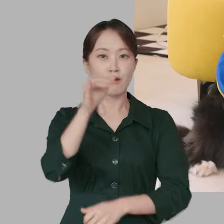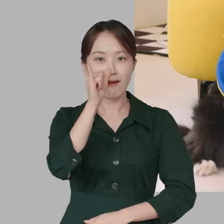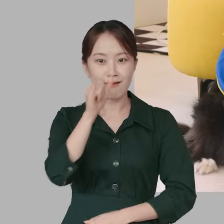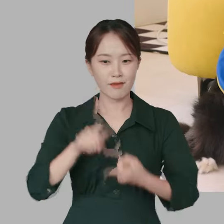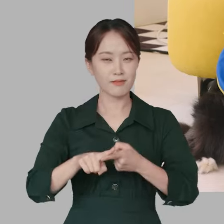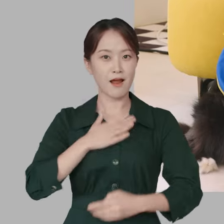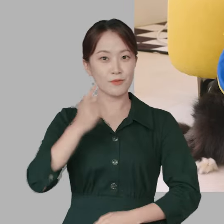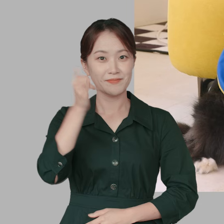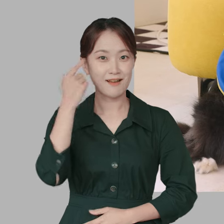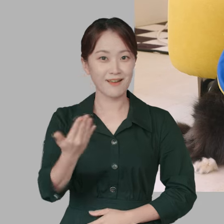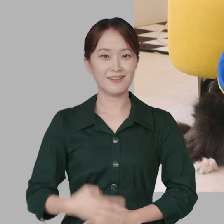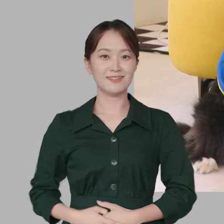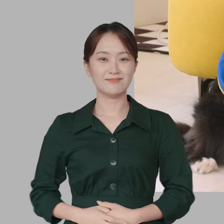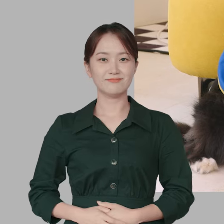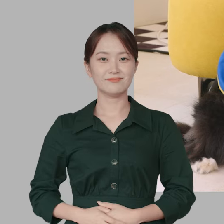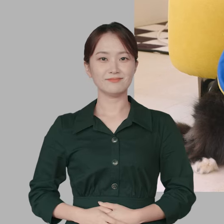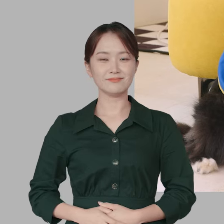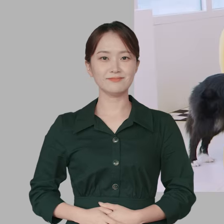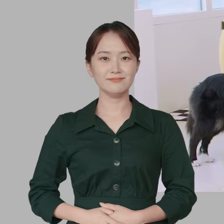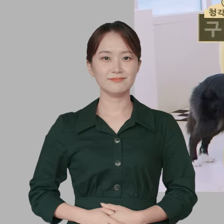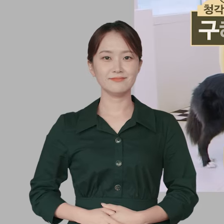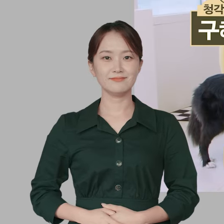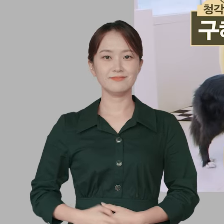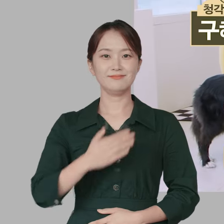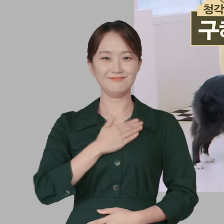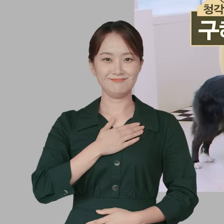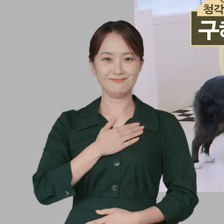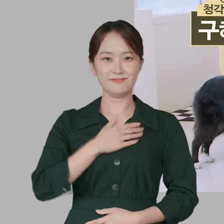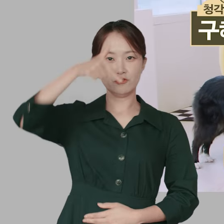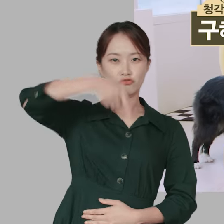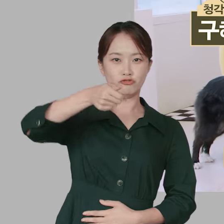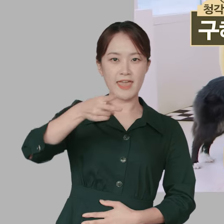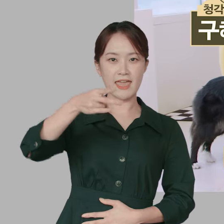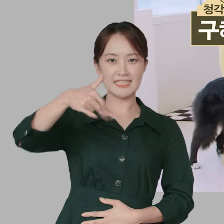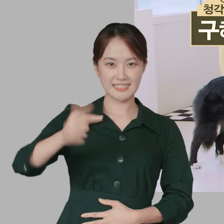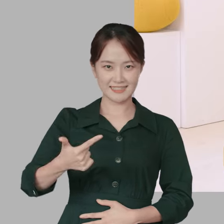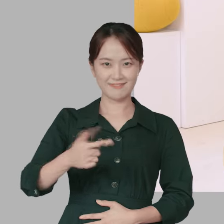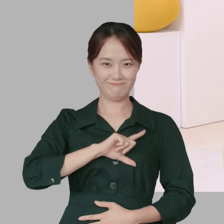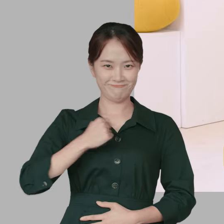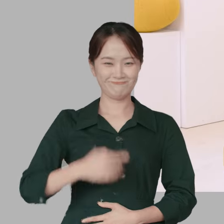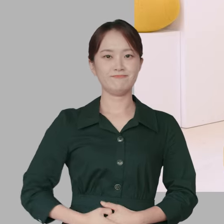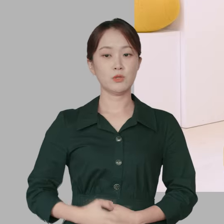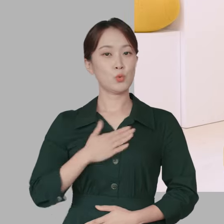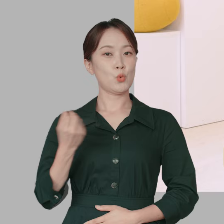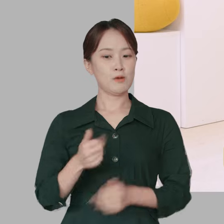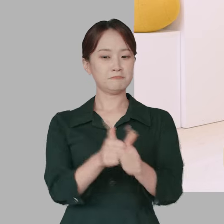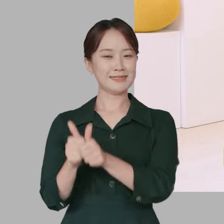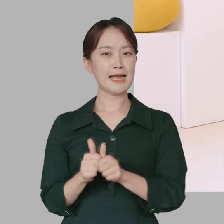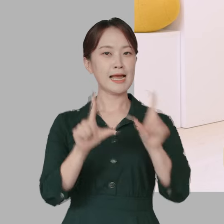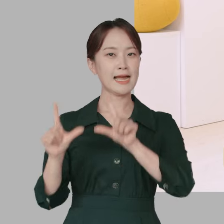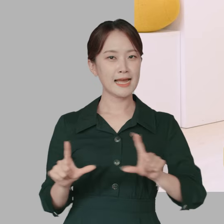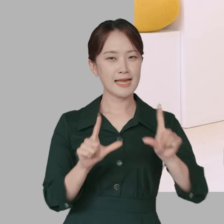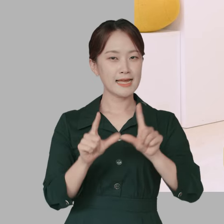알고 계셨나요? 저는 구혜진이라고 하고요 그리고 저랑 같이 사는